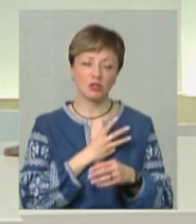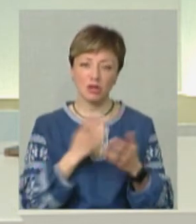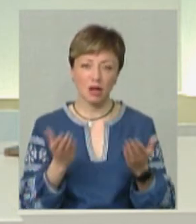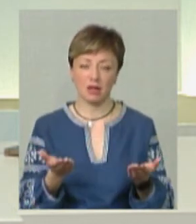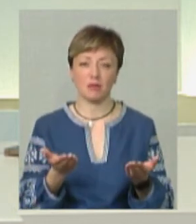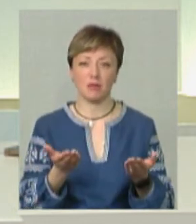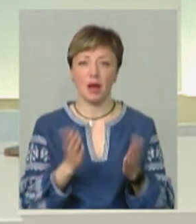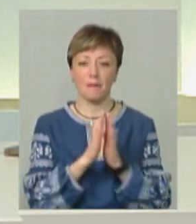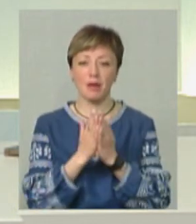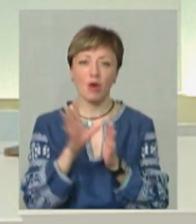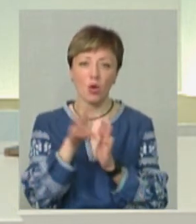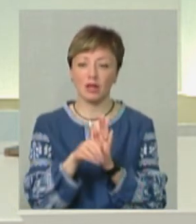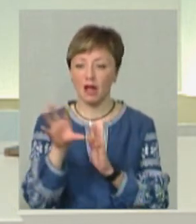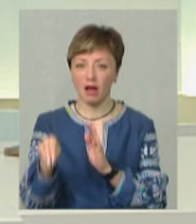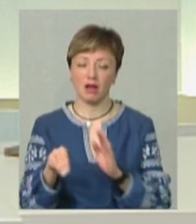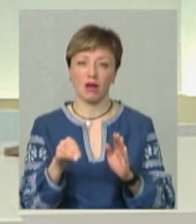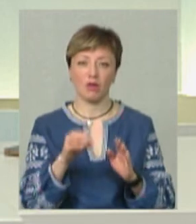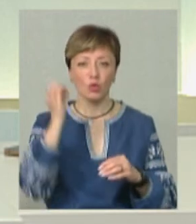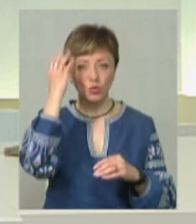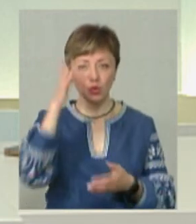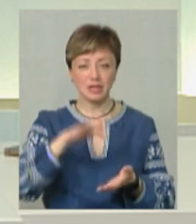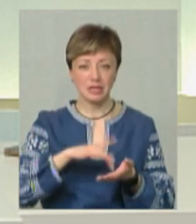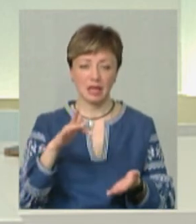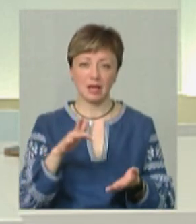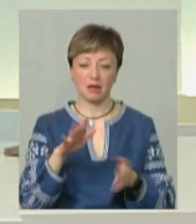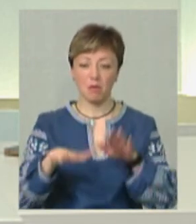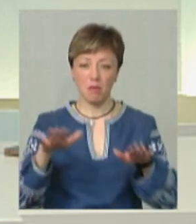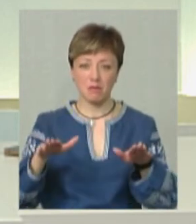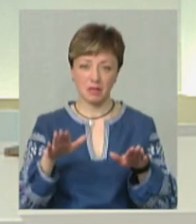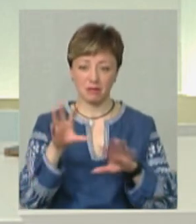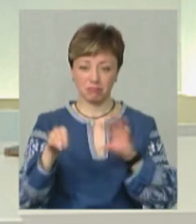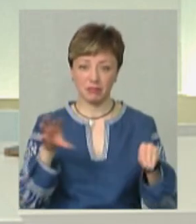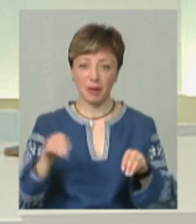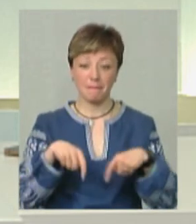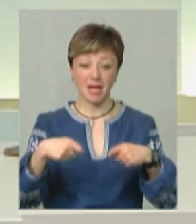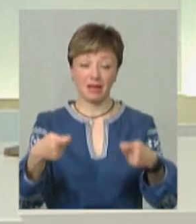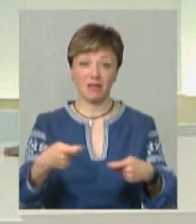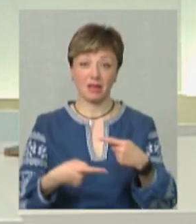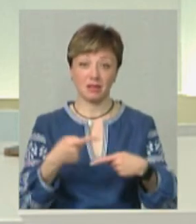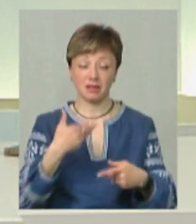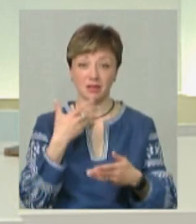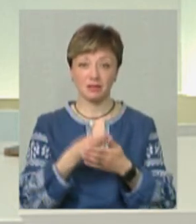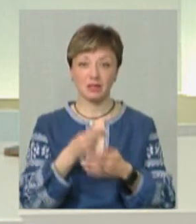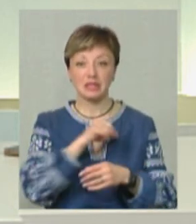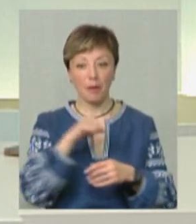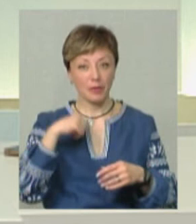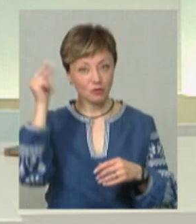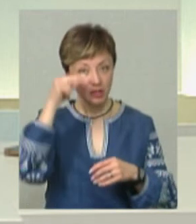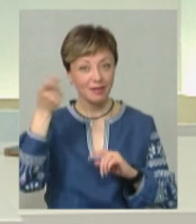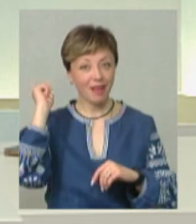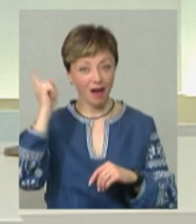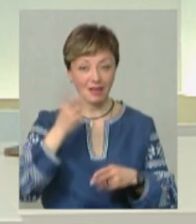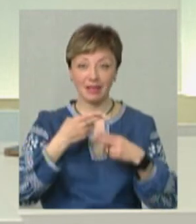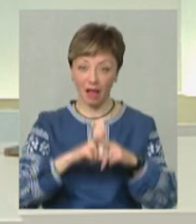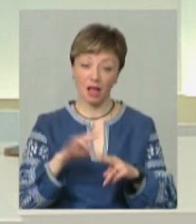бажанням, в бібліотеках, в культурних центрах по місцях і передавати, просто самим вчитися давніх